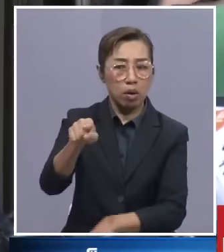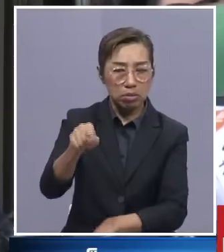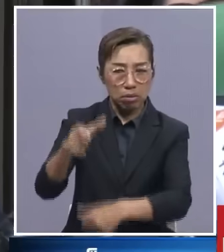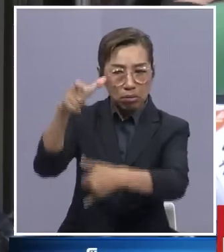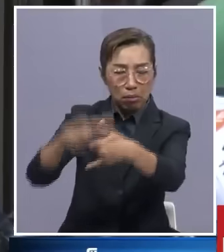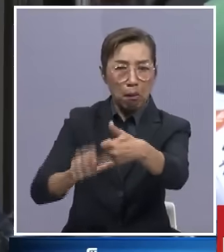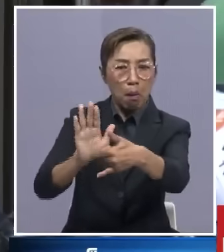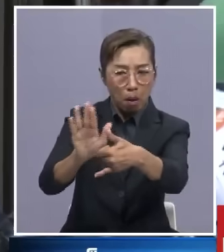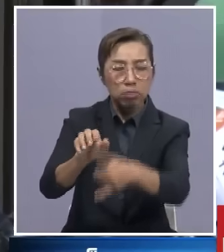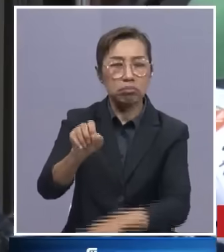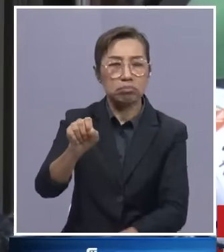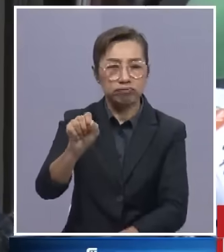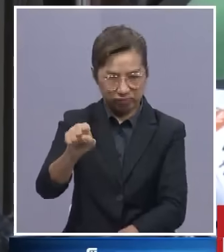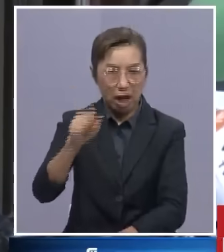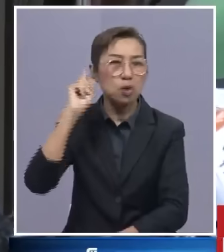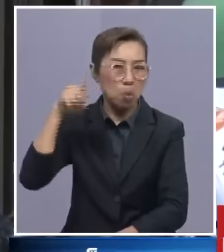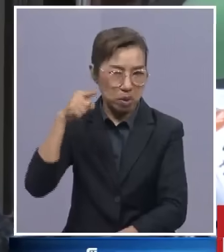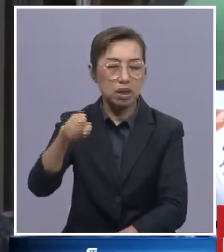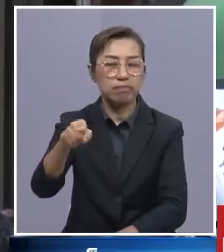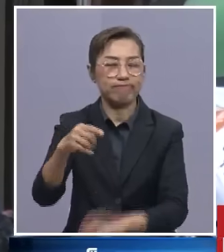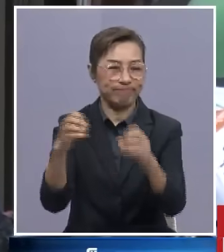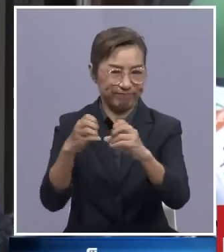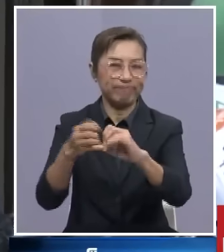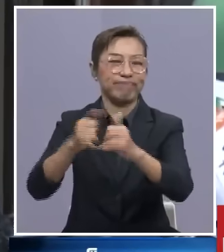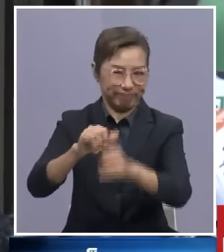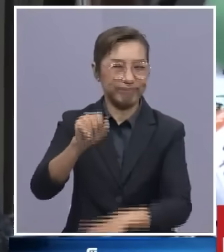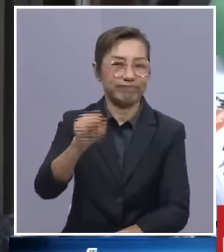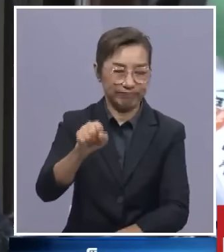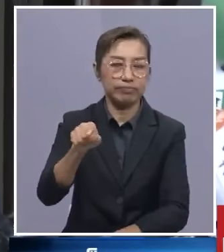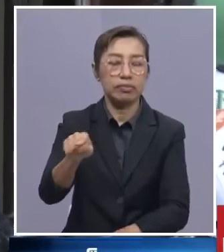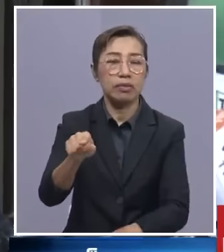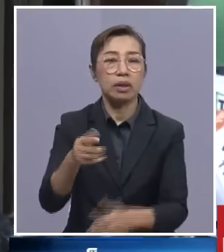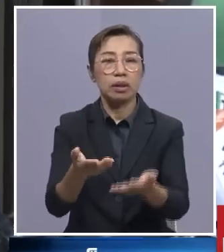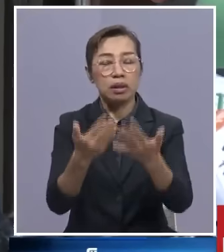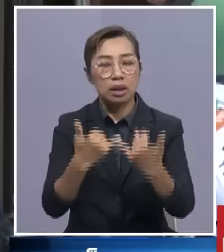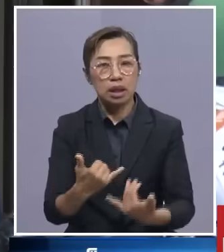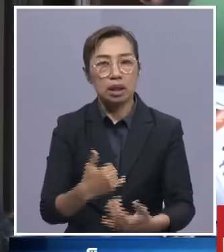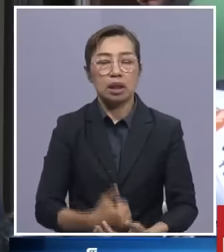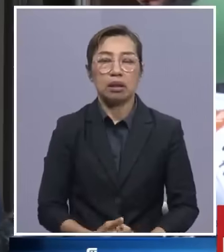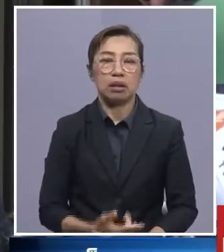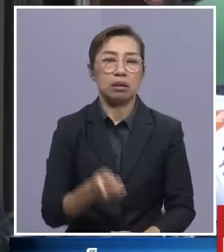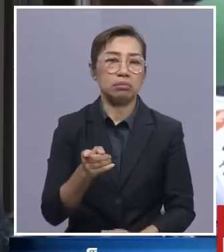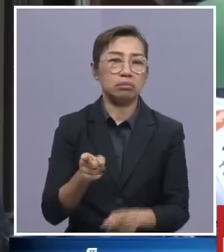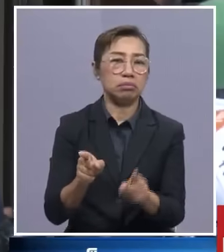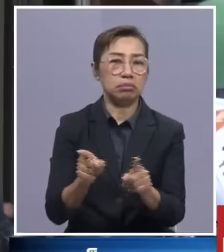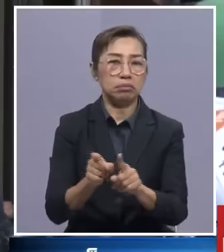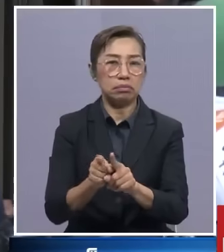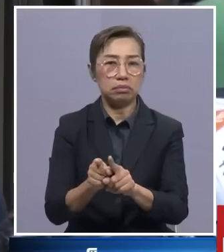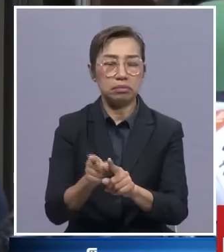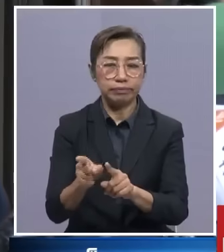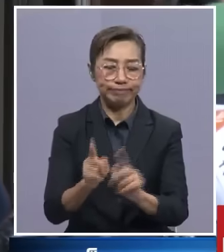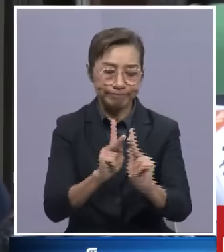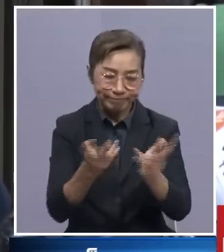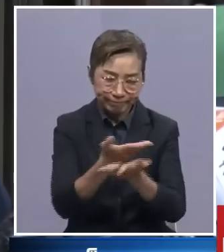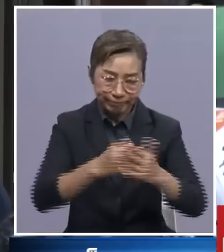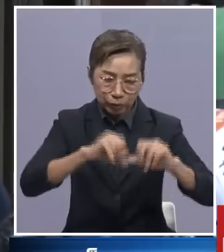พฤติกรรมในการคุคำทางเพศนะครับเอ่อแล้วก็มีการพิจารณา